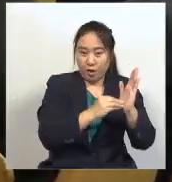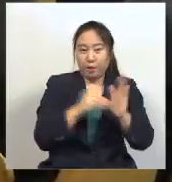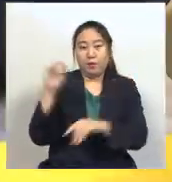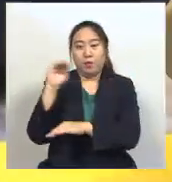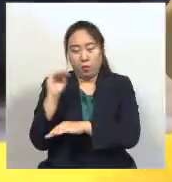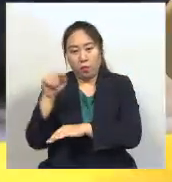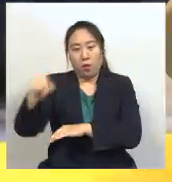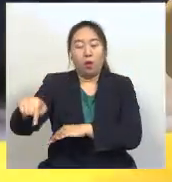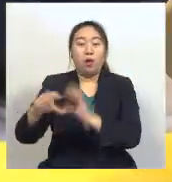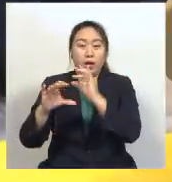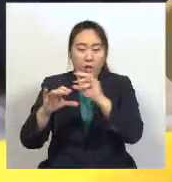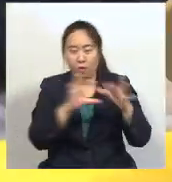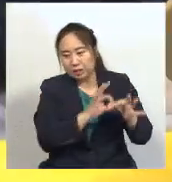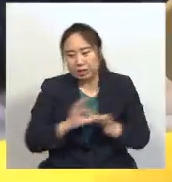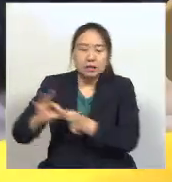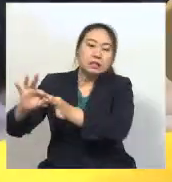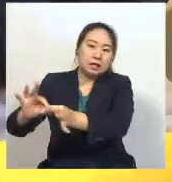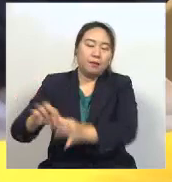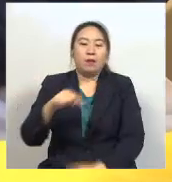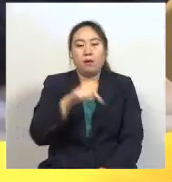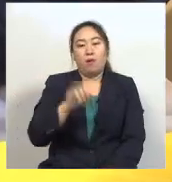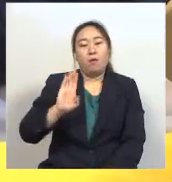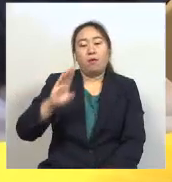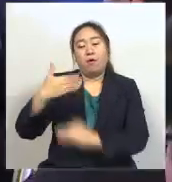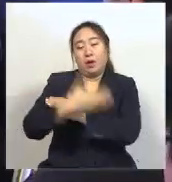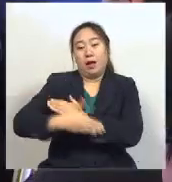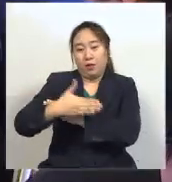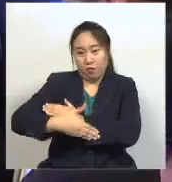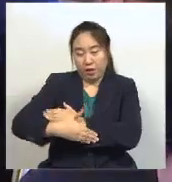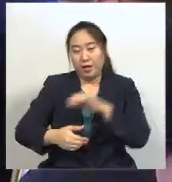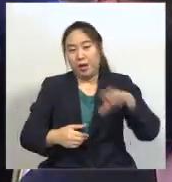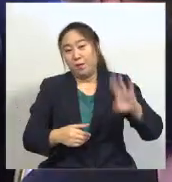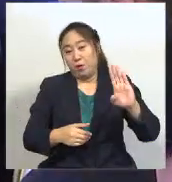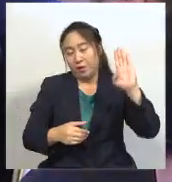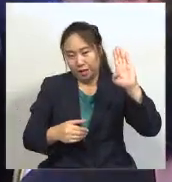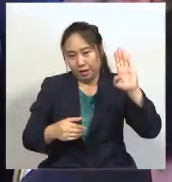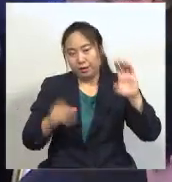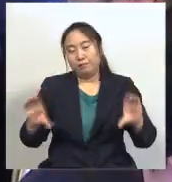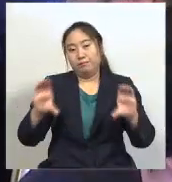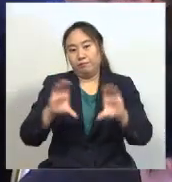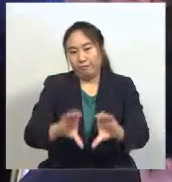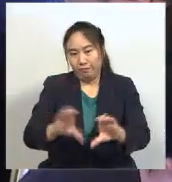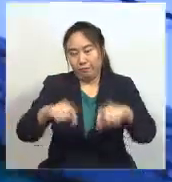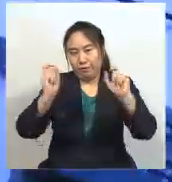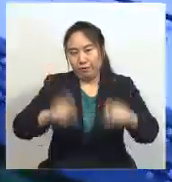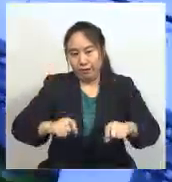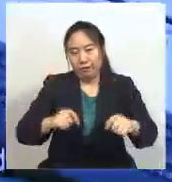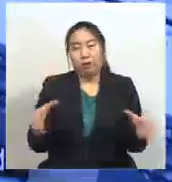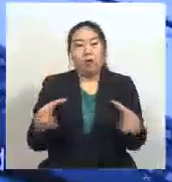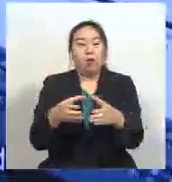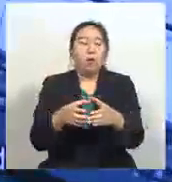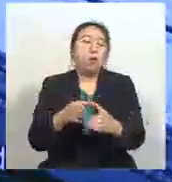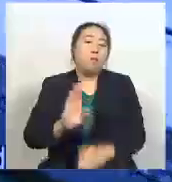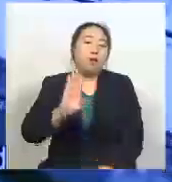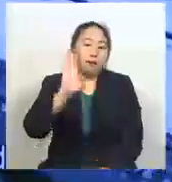ไฟแห่งประเทศไทยและบริษัทรถไฟความเร็วสูงสายตะวันออกเชื่อม3สนามบินจำกัดของกลุ่มกิจการร่วมค้าบ